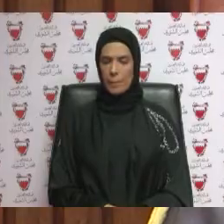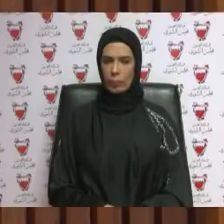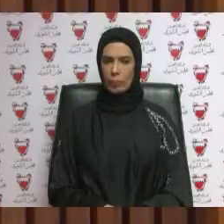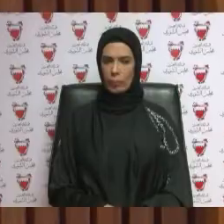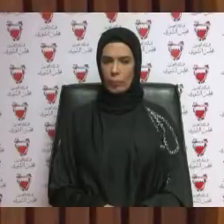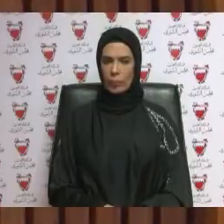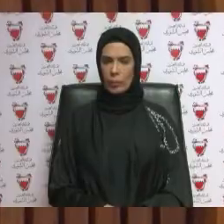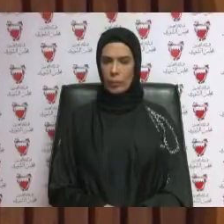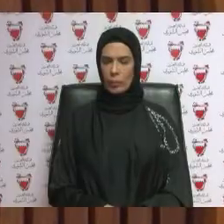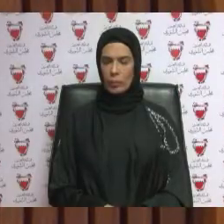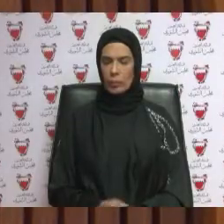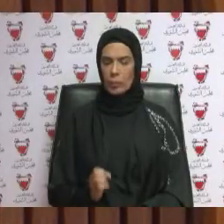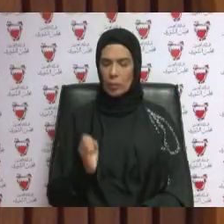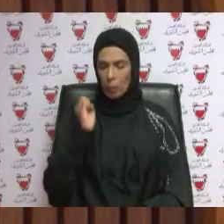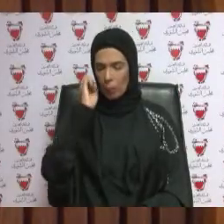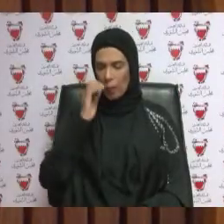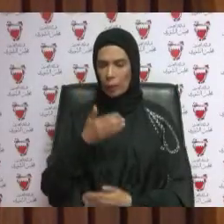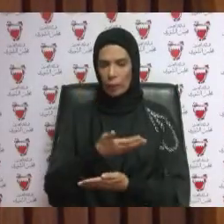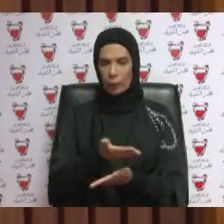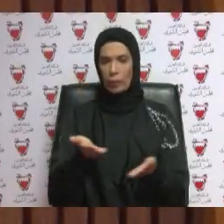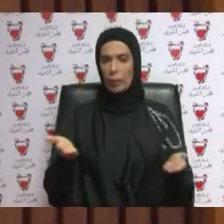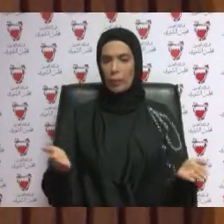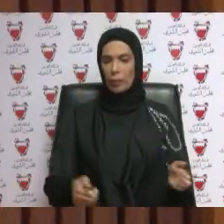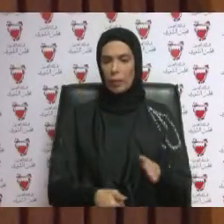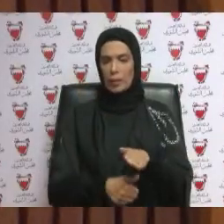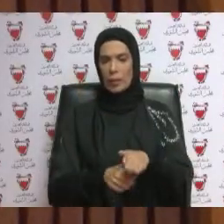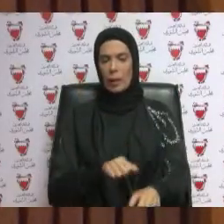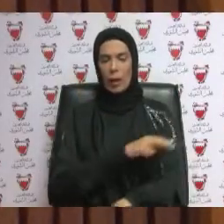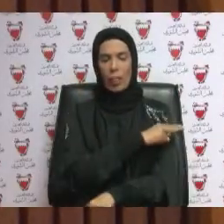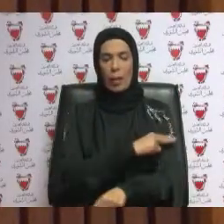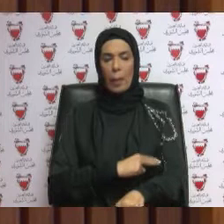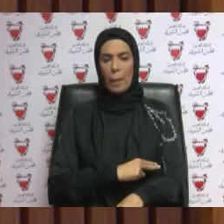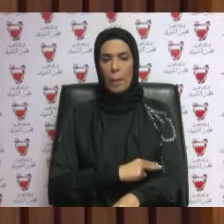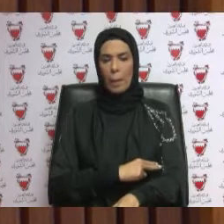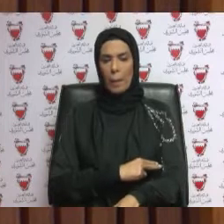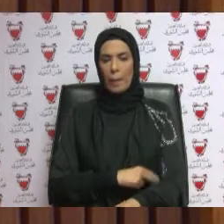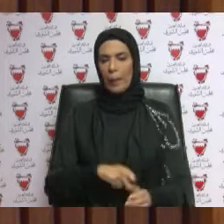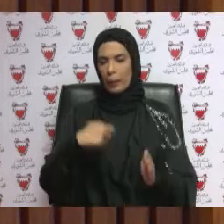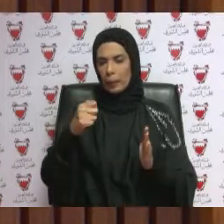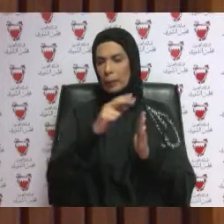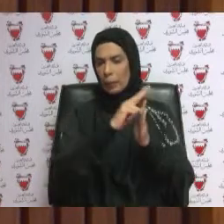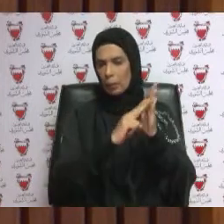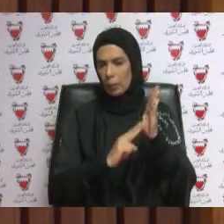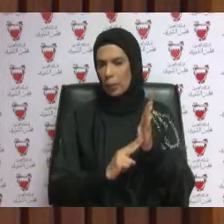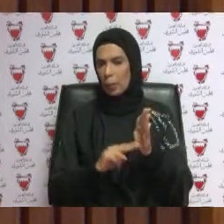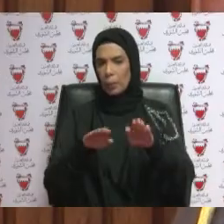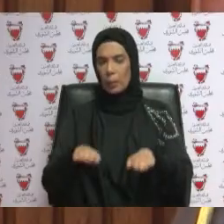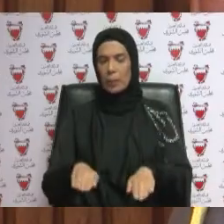السامي. أسأل الله صباحكم بكل خير مع الرئيس والأخوة الأعضاء. أطلب تثبيت التقرير في مضبطة